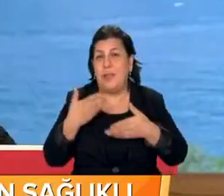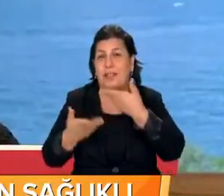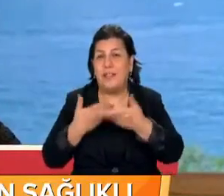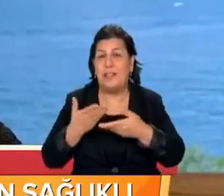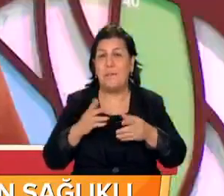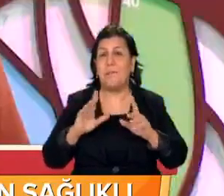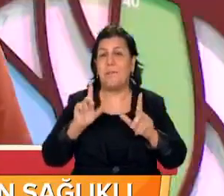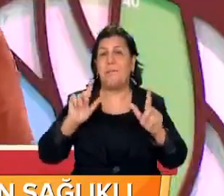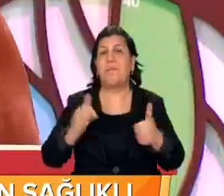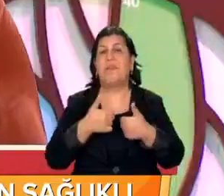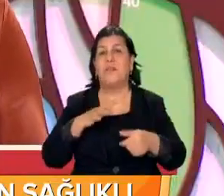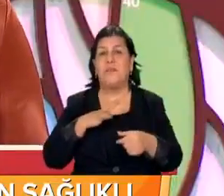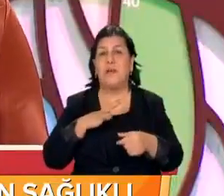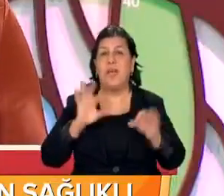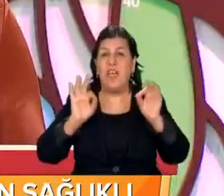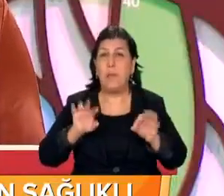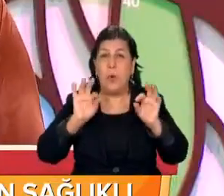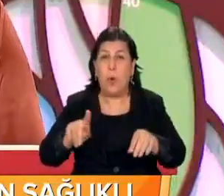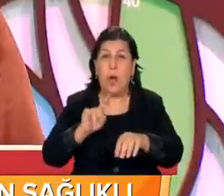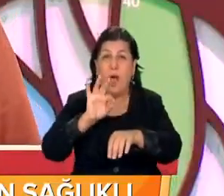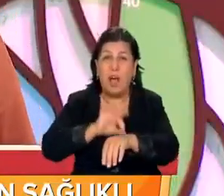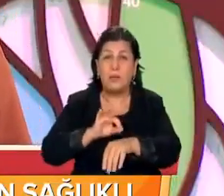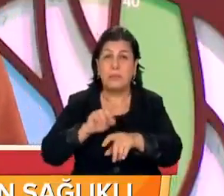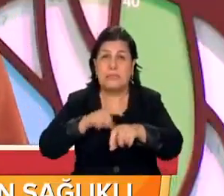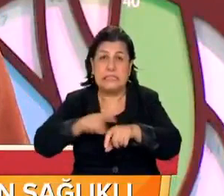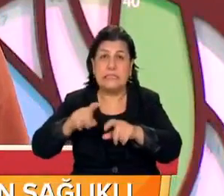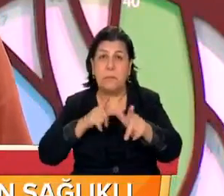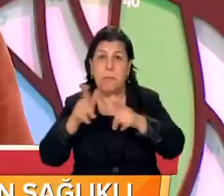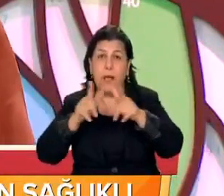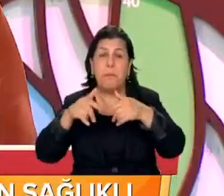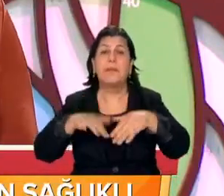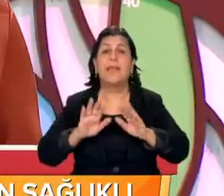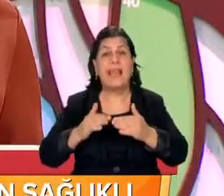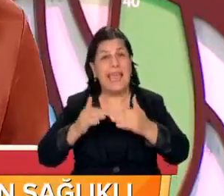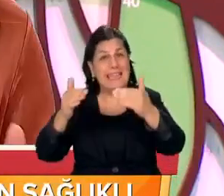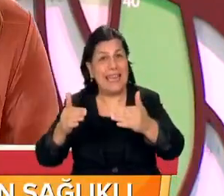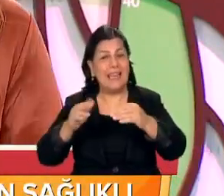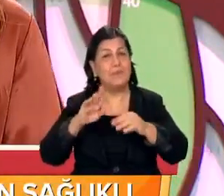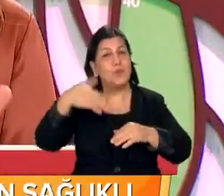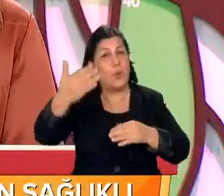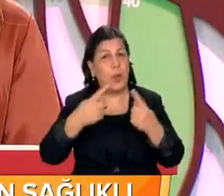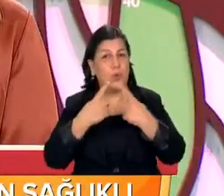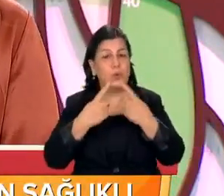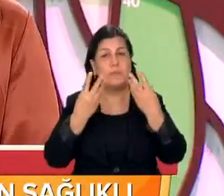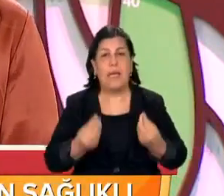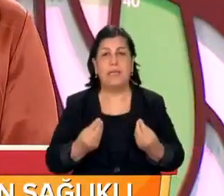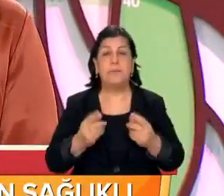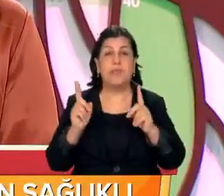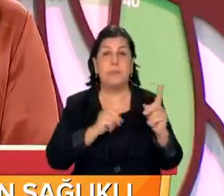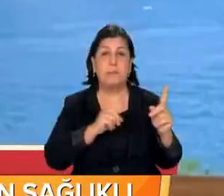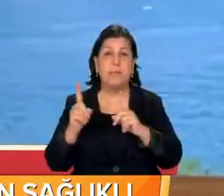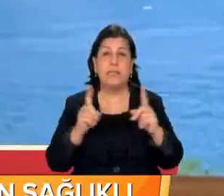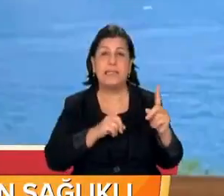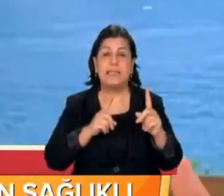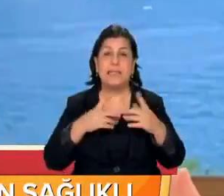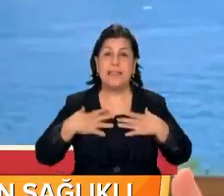an çok selamlar burada çok sağolun Bu arada şeyde sormak istiyorum şimdi bire terapilerde söz